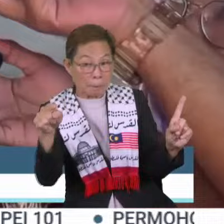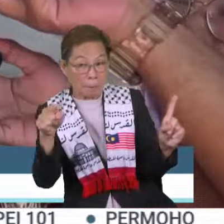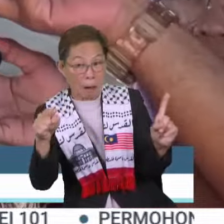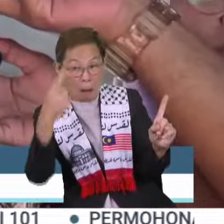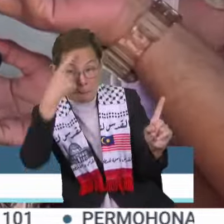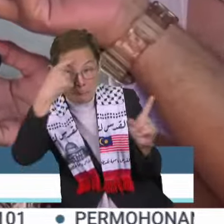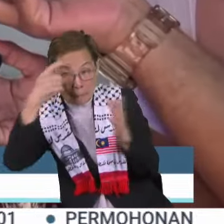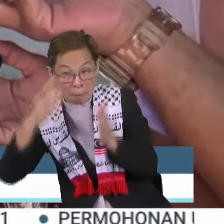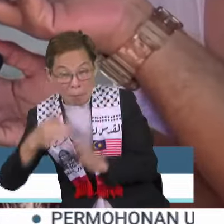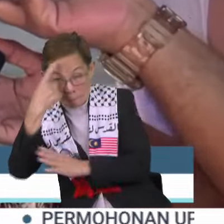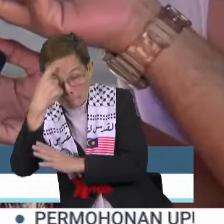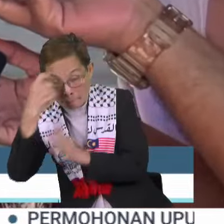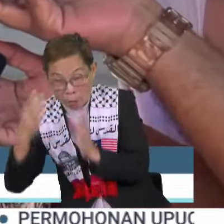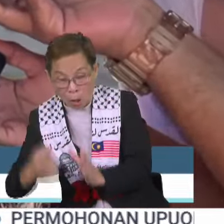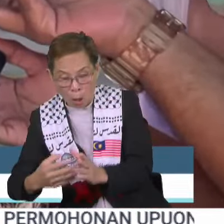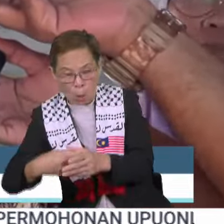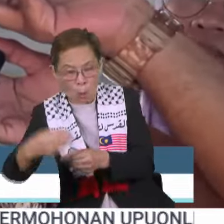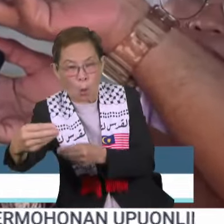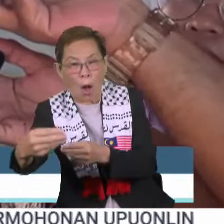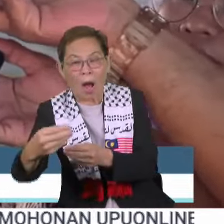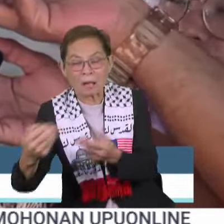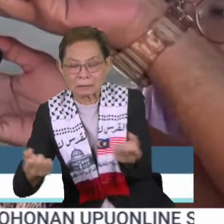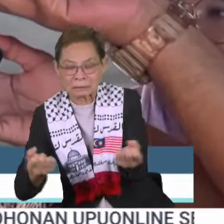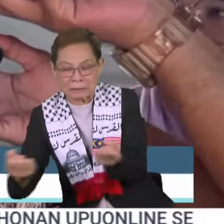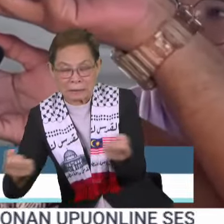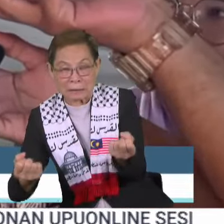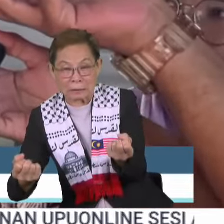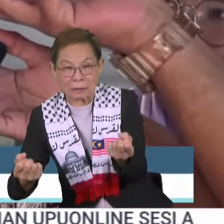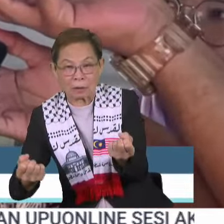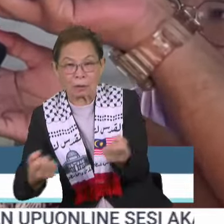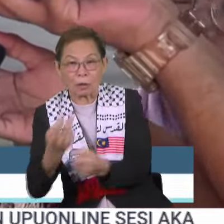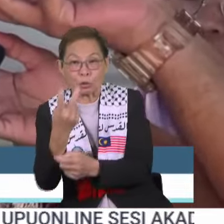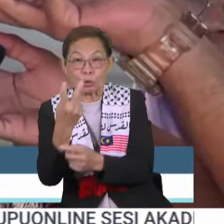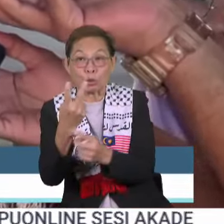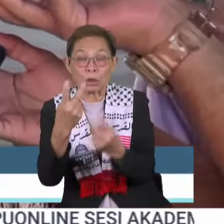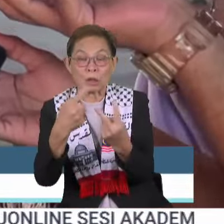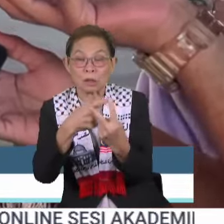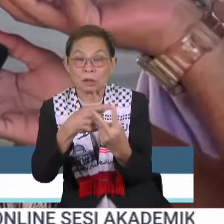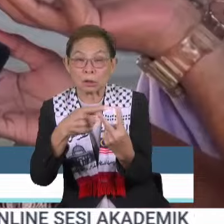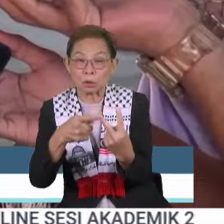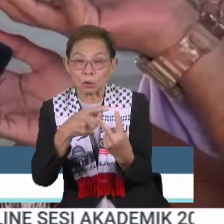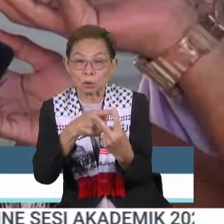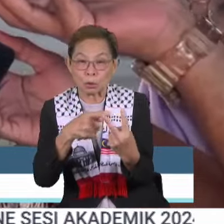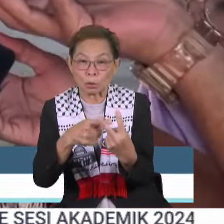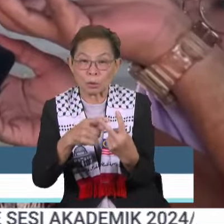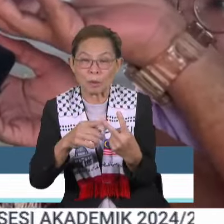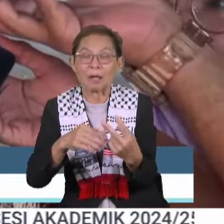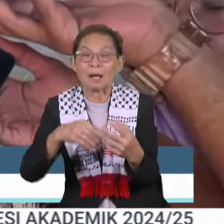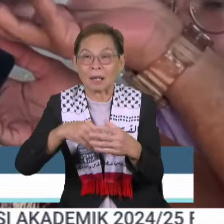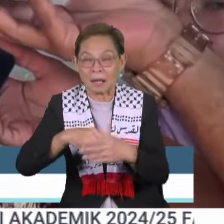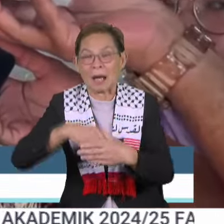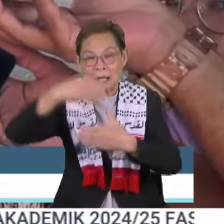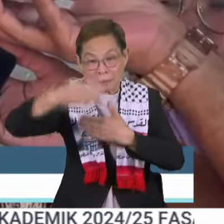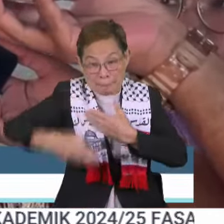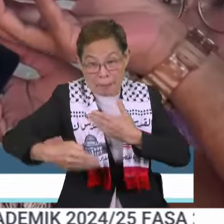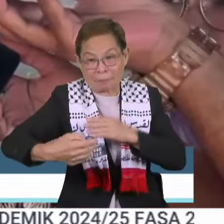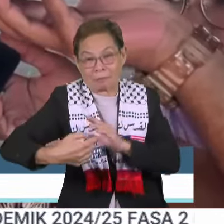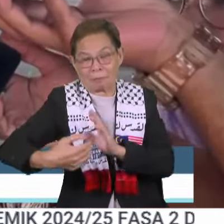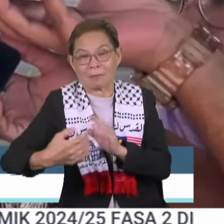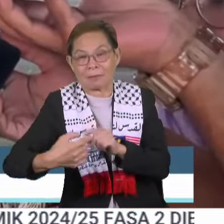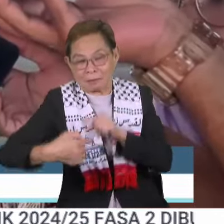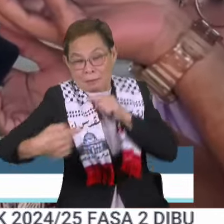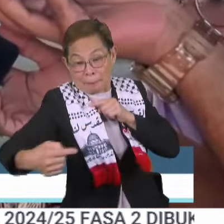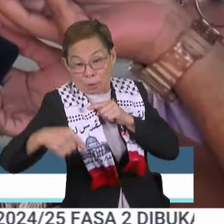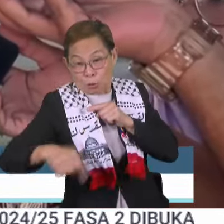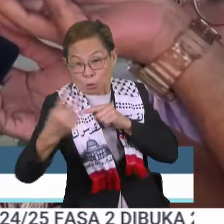daripada belakang kenderaan 2 orang dan 1 lagi daripada depan. Tapi motif memang samun lah setakat